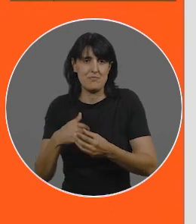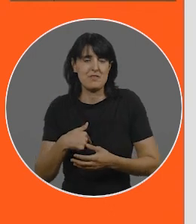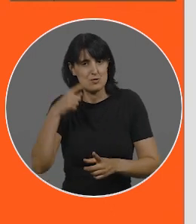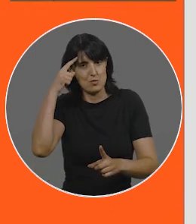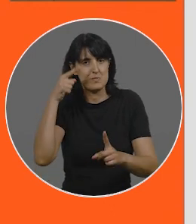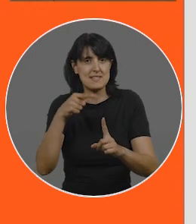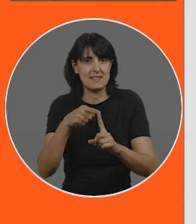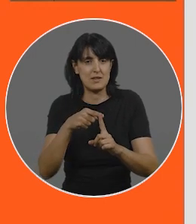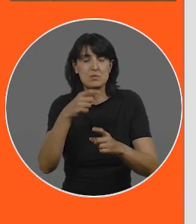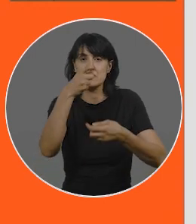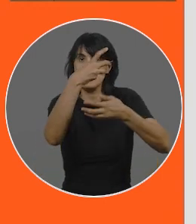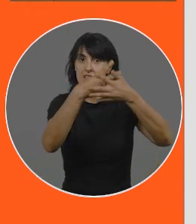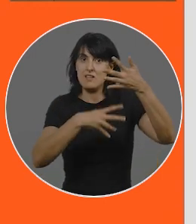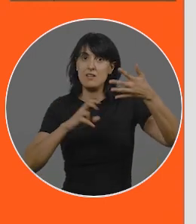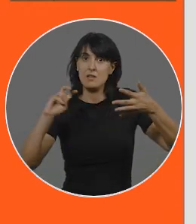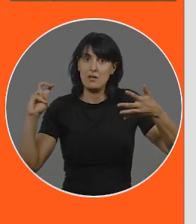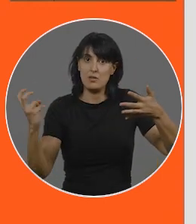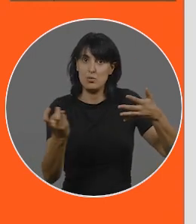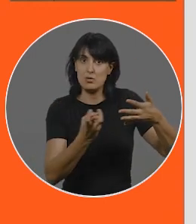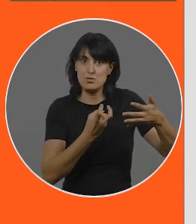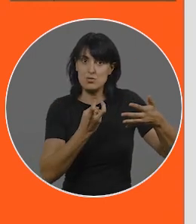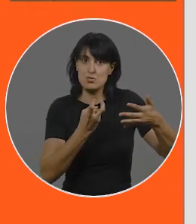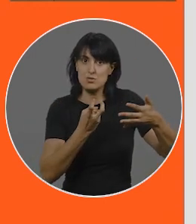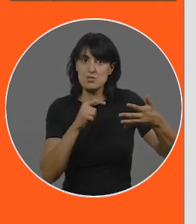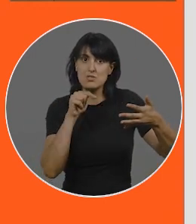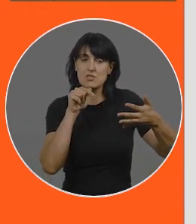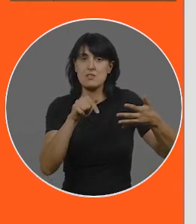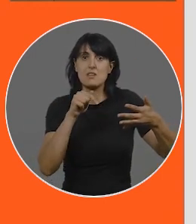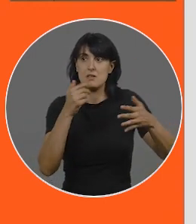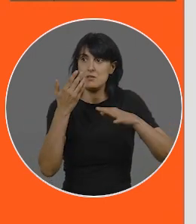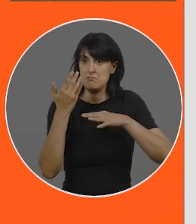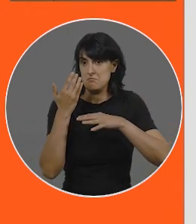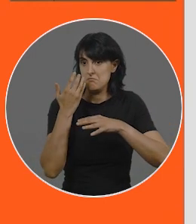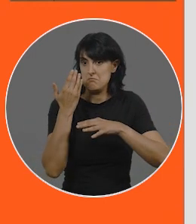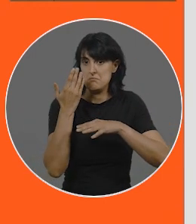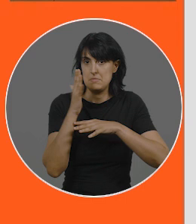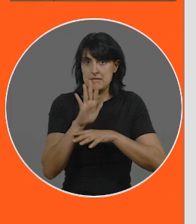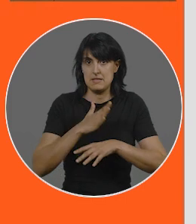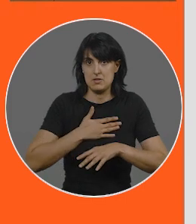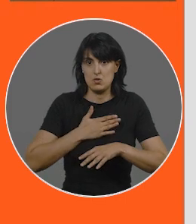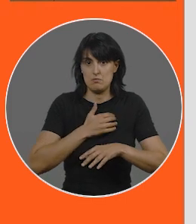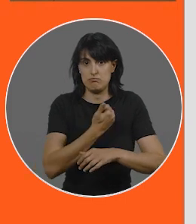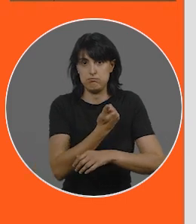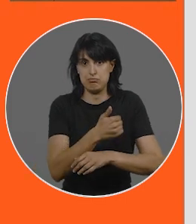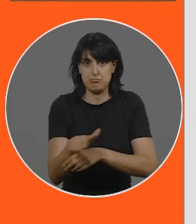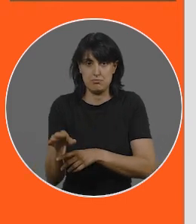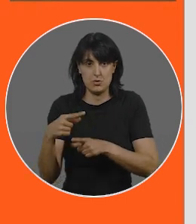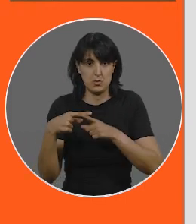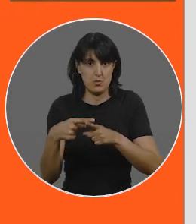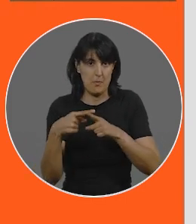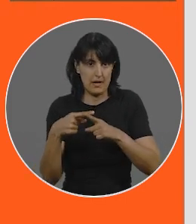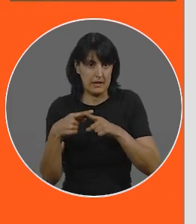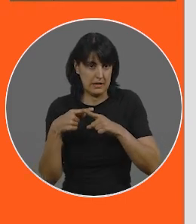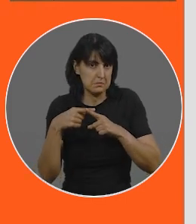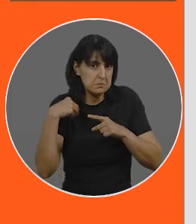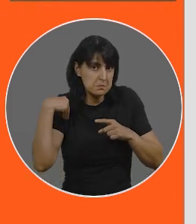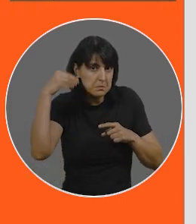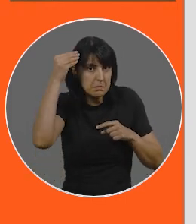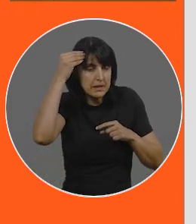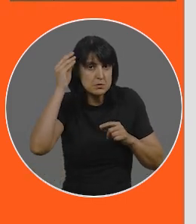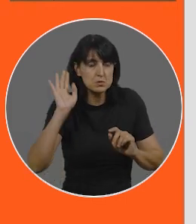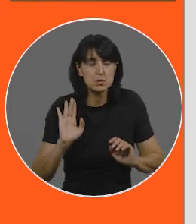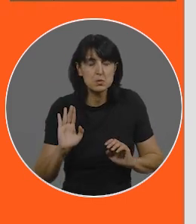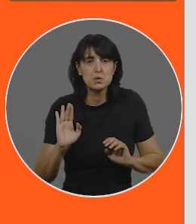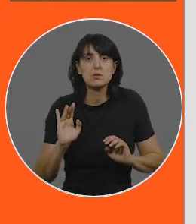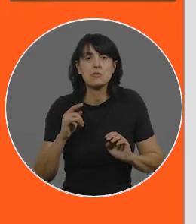de l'atenció ciutadana. Aquí us he posat una llista de recursos, aquesta presentació entenc que es compartirà quan es faci